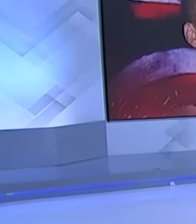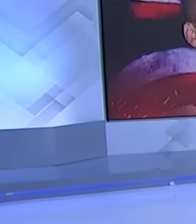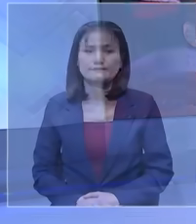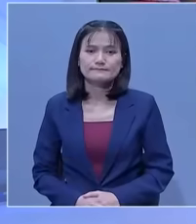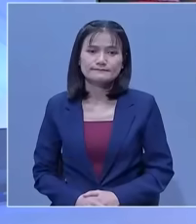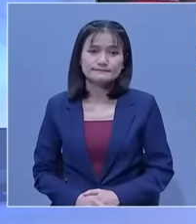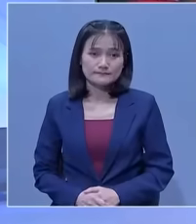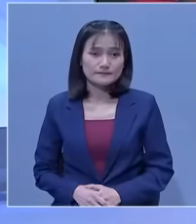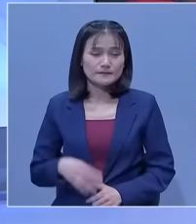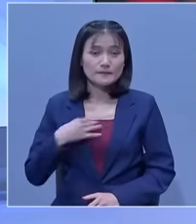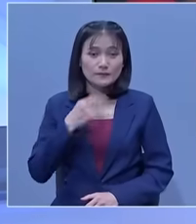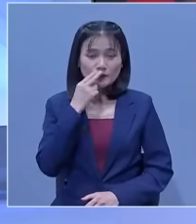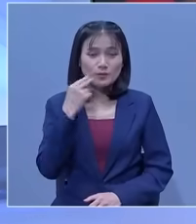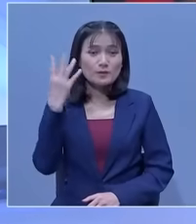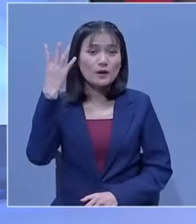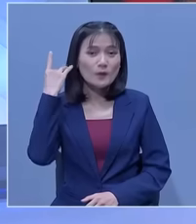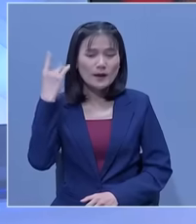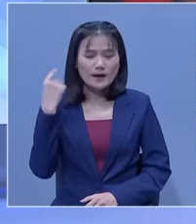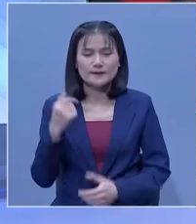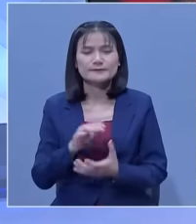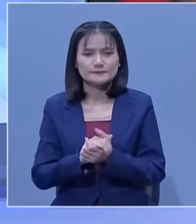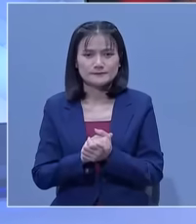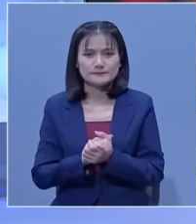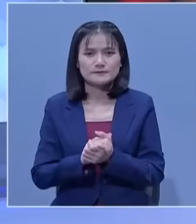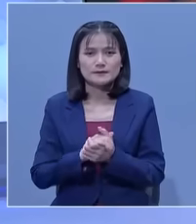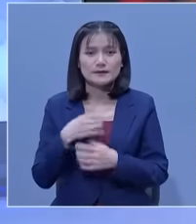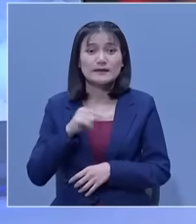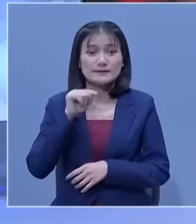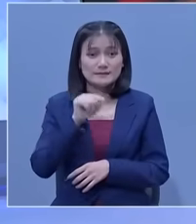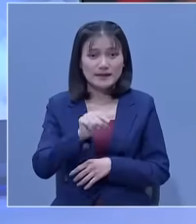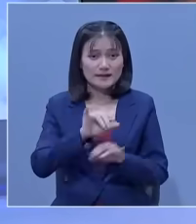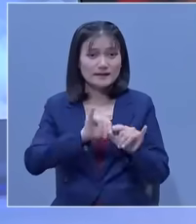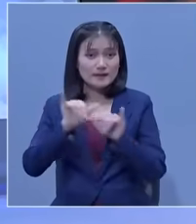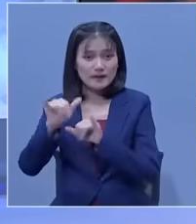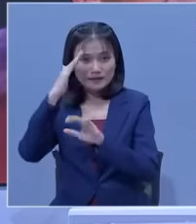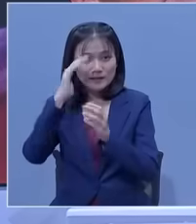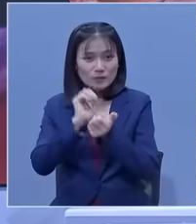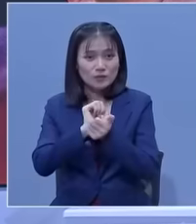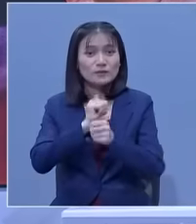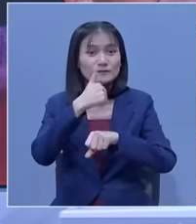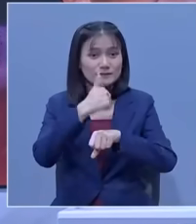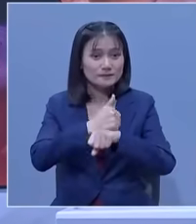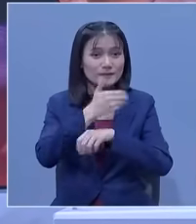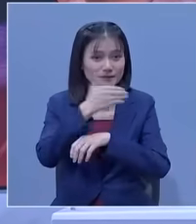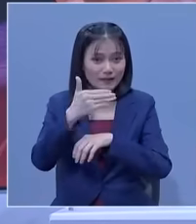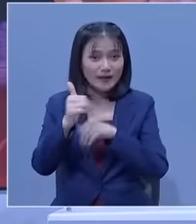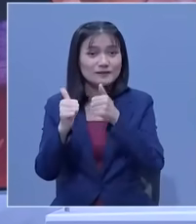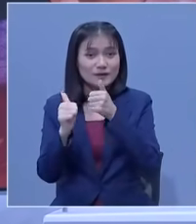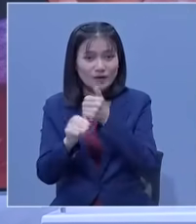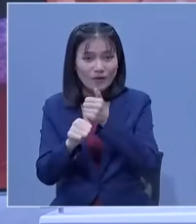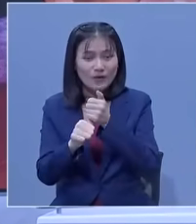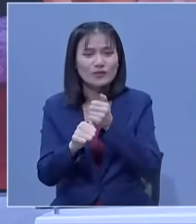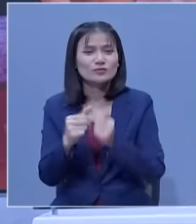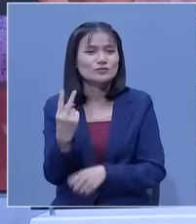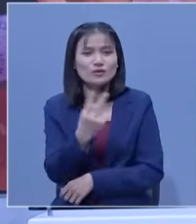ผู้ชมคะเหตุการณ์จากเมื่อวานนี้นะคะที่มีคำสั่งเด้งทั้งผบทรและรองผบทรพร้อมกันนี่เป็นครั้งแรกเลยนะ